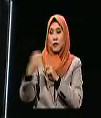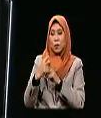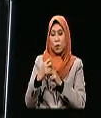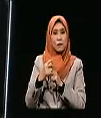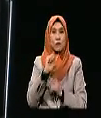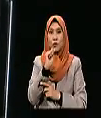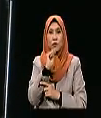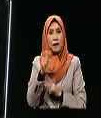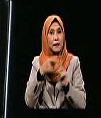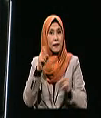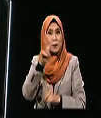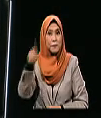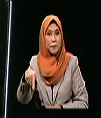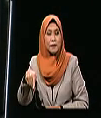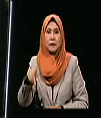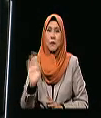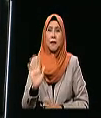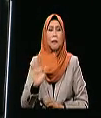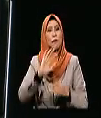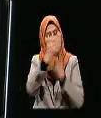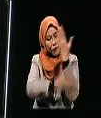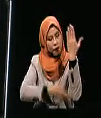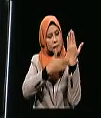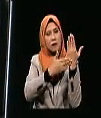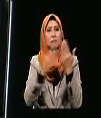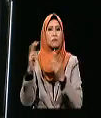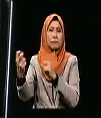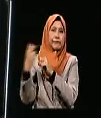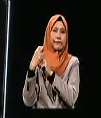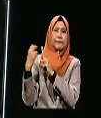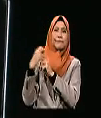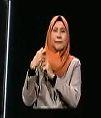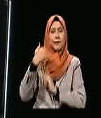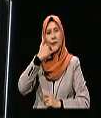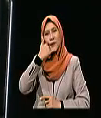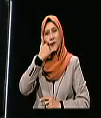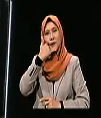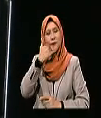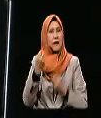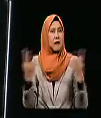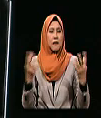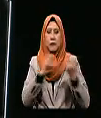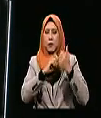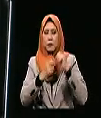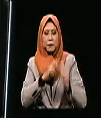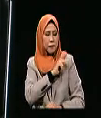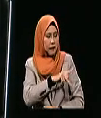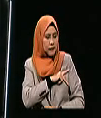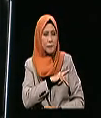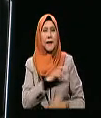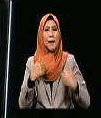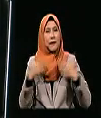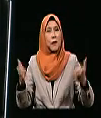wilayah, daripada semua tempat seluruh Malaysia mereka telefon. Banyak juga masalah peribadi dan juga ada yang